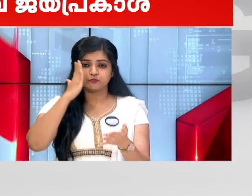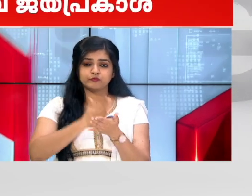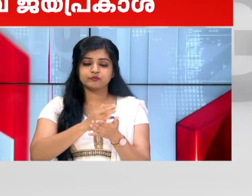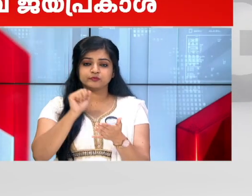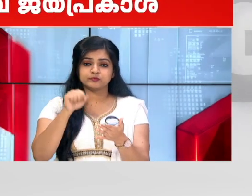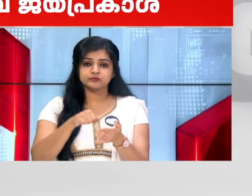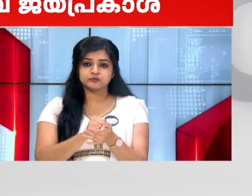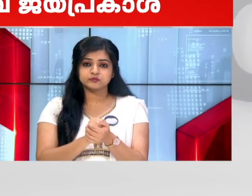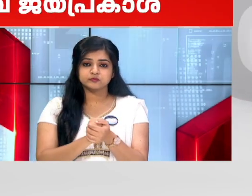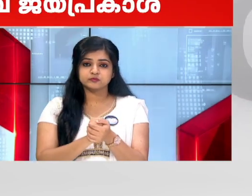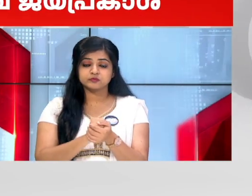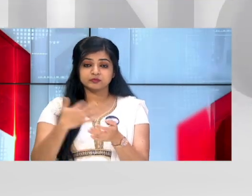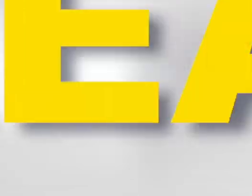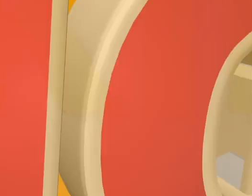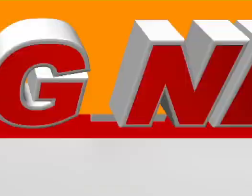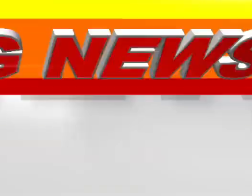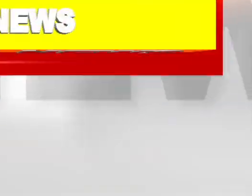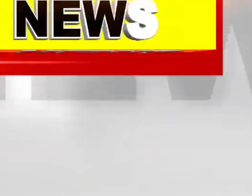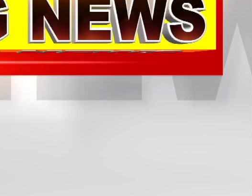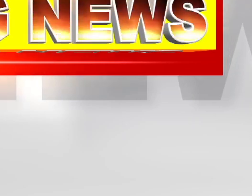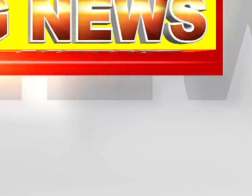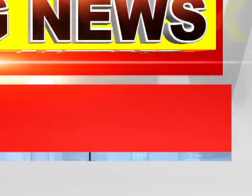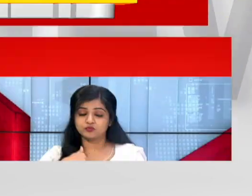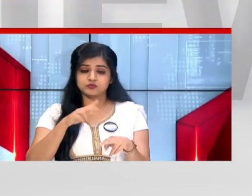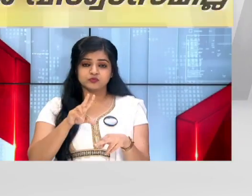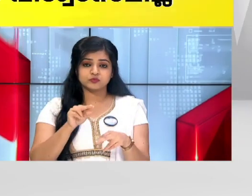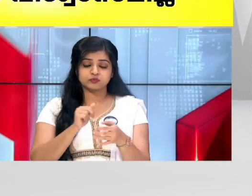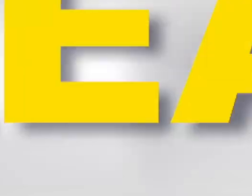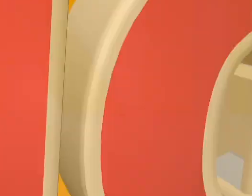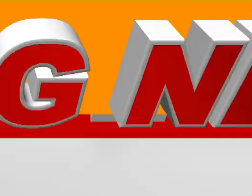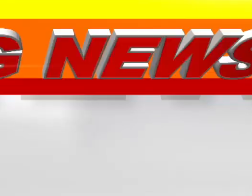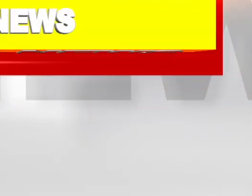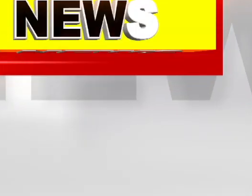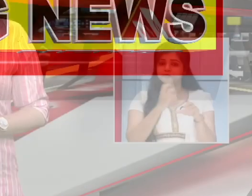വിശ്വാസമുണ്ട്. ഇതുവരെയ്ക്കും ഞാൻ തൃപ്തനല്ല, അത് ഞാൻ പറയാം, അവർ കിട്ടാത്തതുകൊണ്ട്.